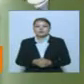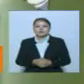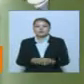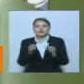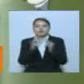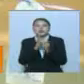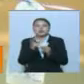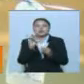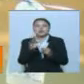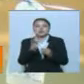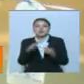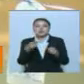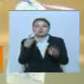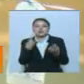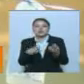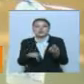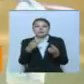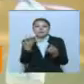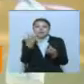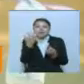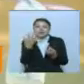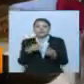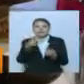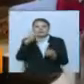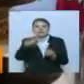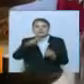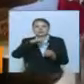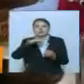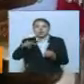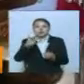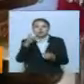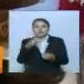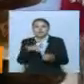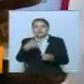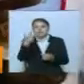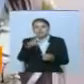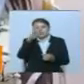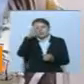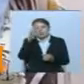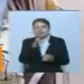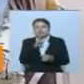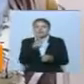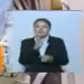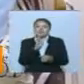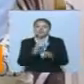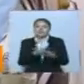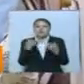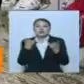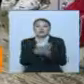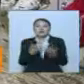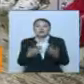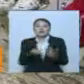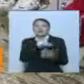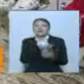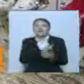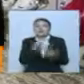14 ноября в стране на свет появились 5 20-миллионных гражданина. Трое из них – мальчики и две девочки. В этот день в Мангоставском областном